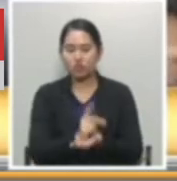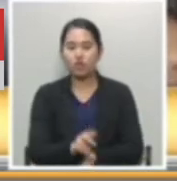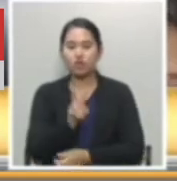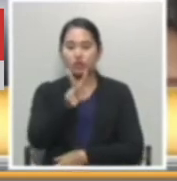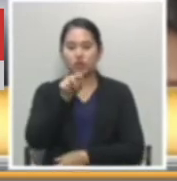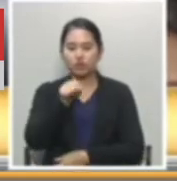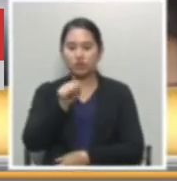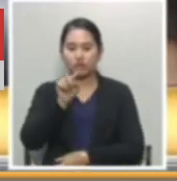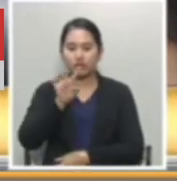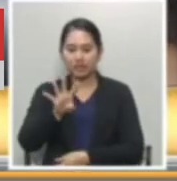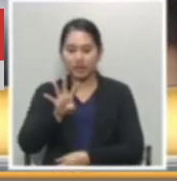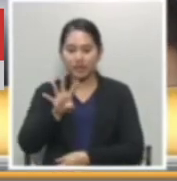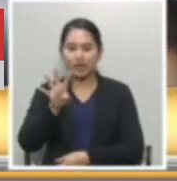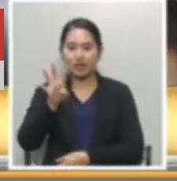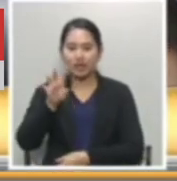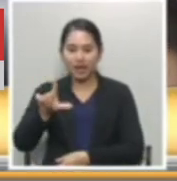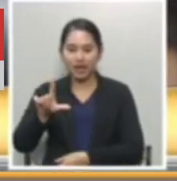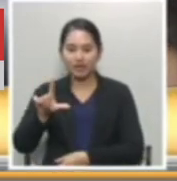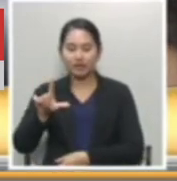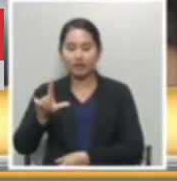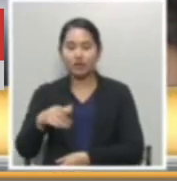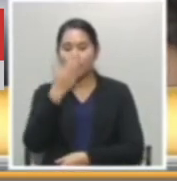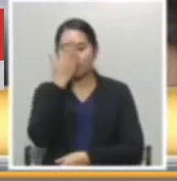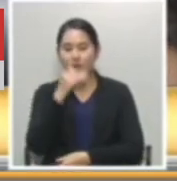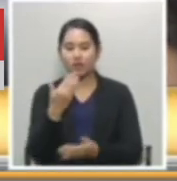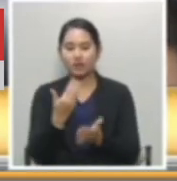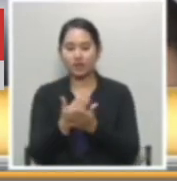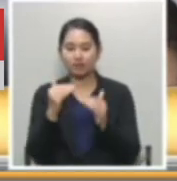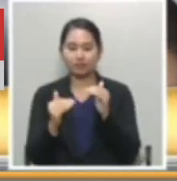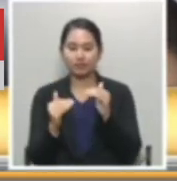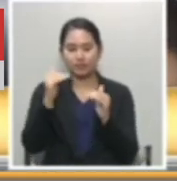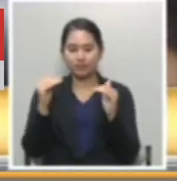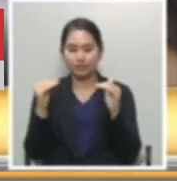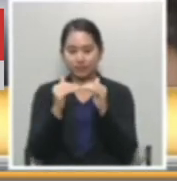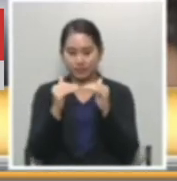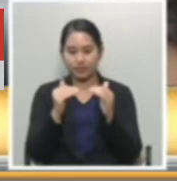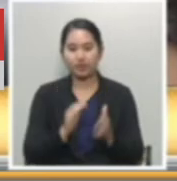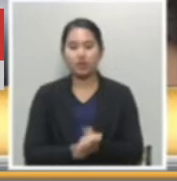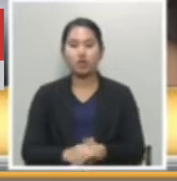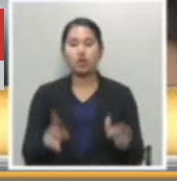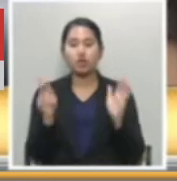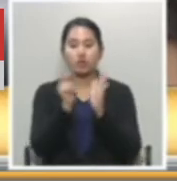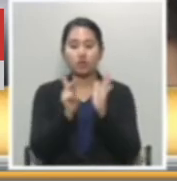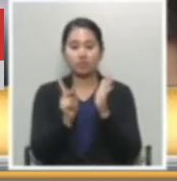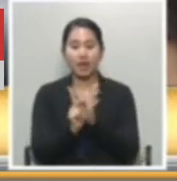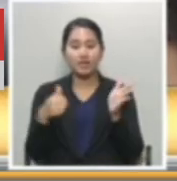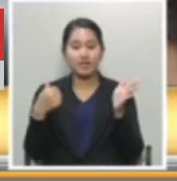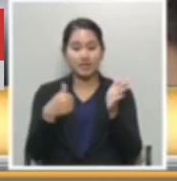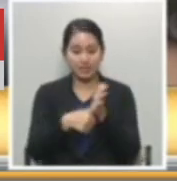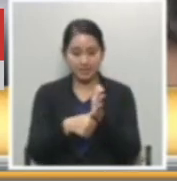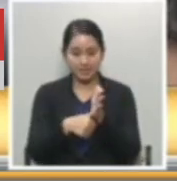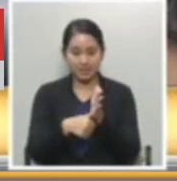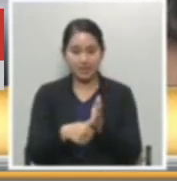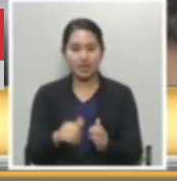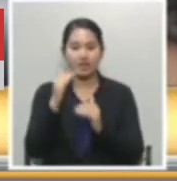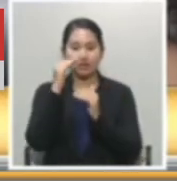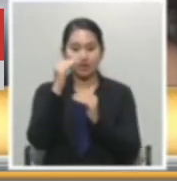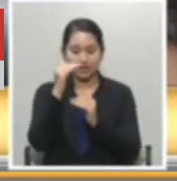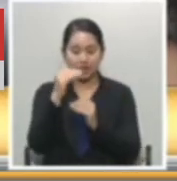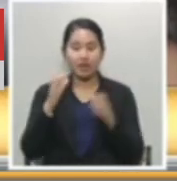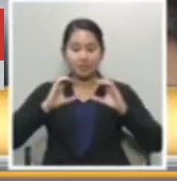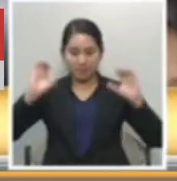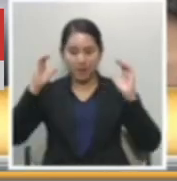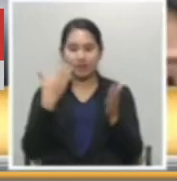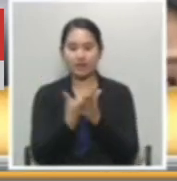นล้านเพื่อจะมาชดเชยการขาดดุลทั้งนี้ตามกฎหมายหนี้สาธารณะครับกรอบวงเงินที่รัฐบาลสามารถที่